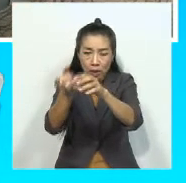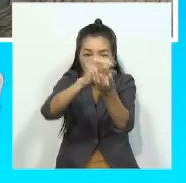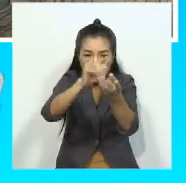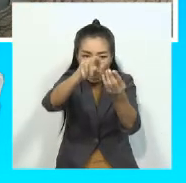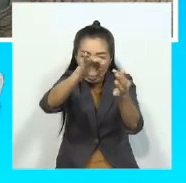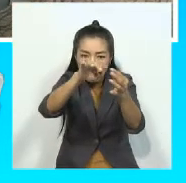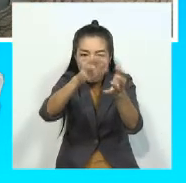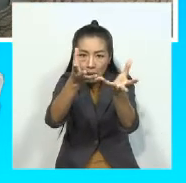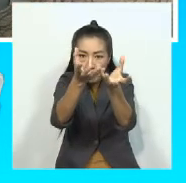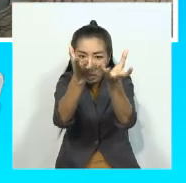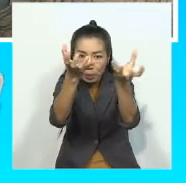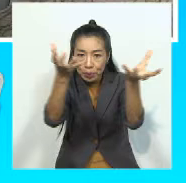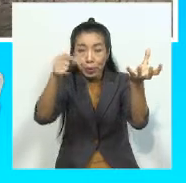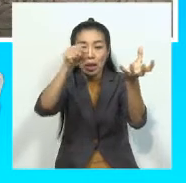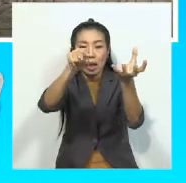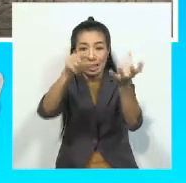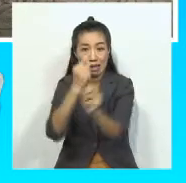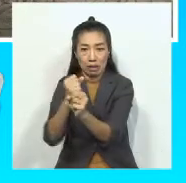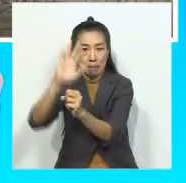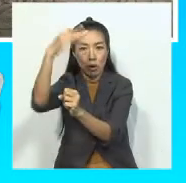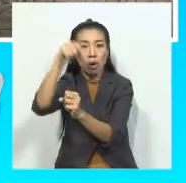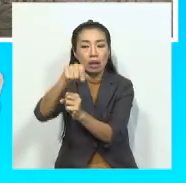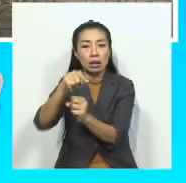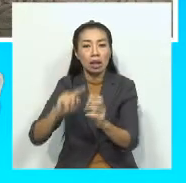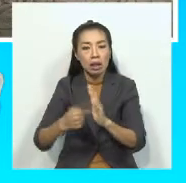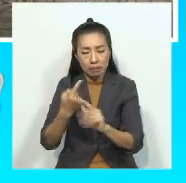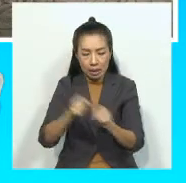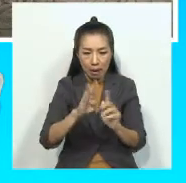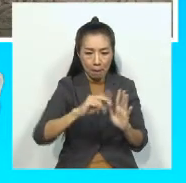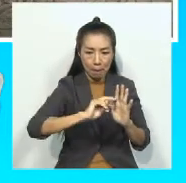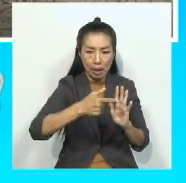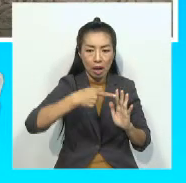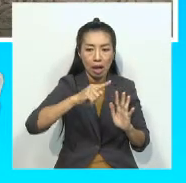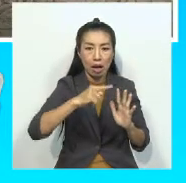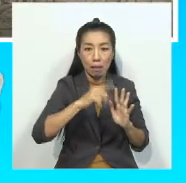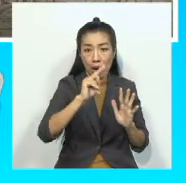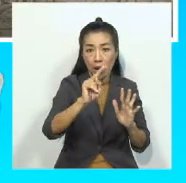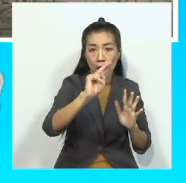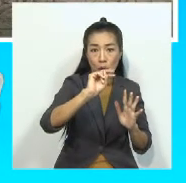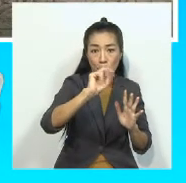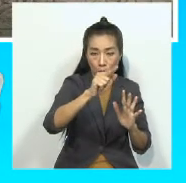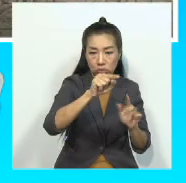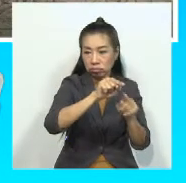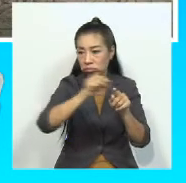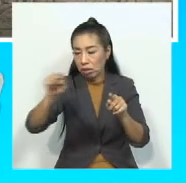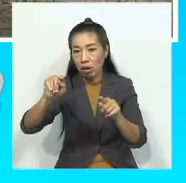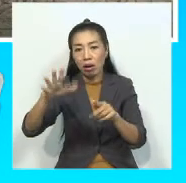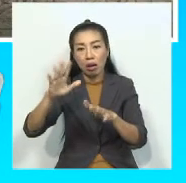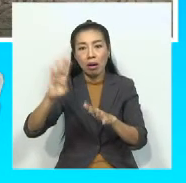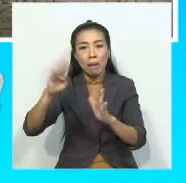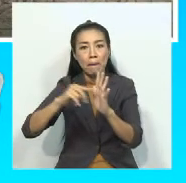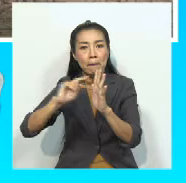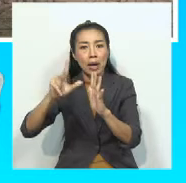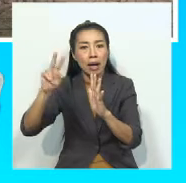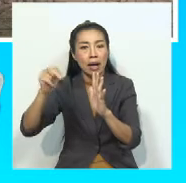ระหว่างทางบางปะกงไปบางน้ำเปรี้ยวนะครับเป็นแนวตรงนั้นนะครับเนื่องจากวันนี้เนี่ยเป็นลมท